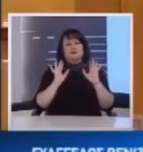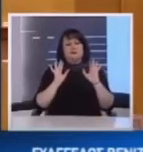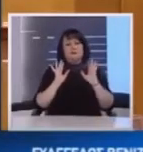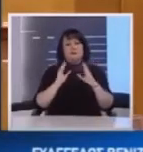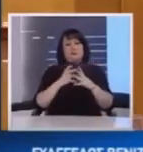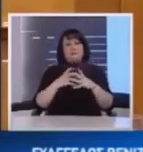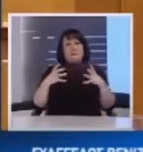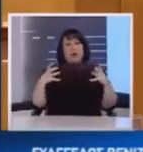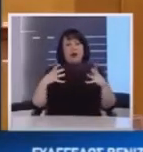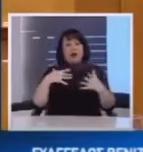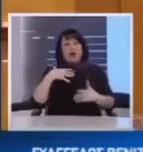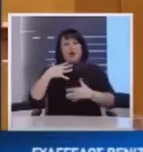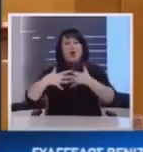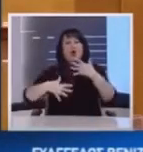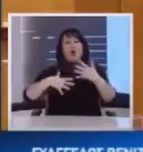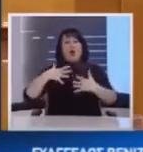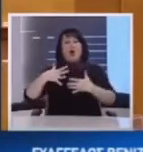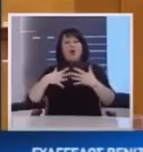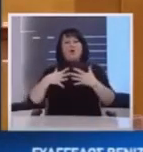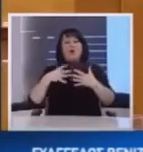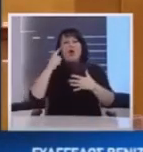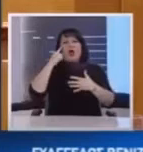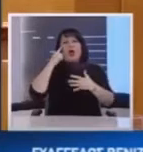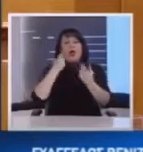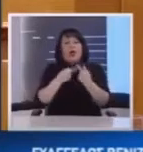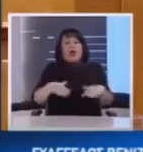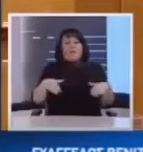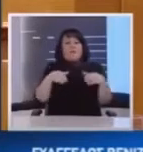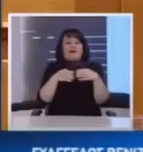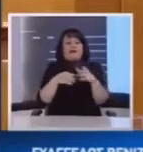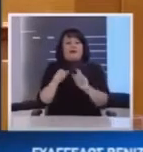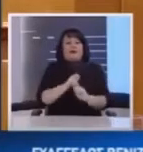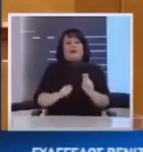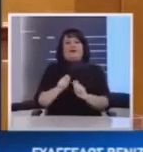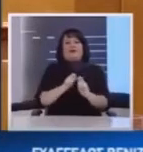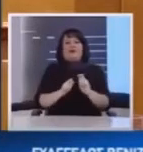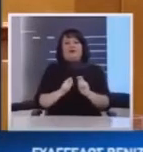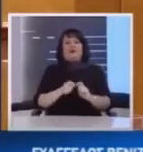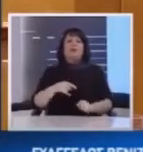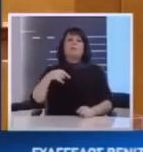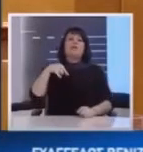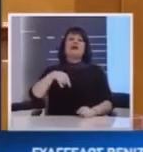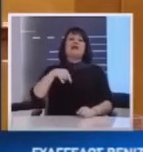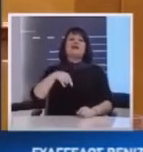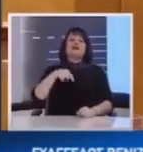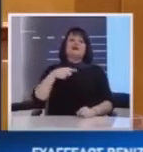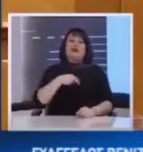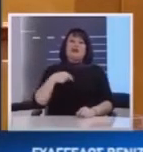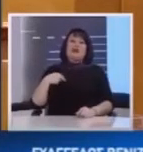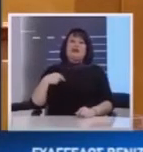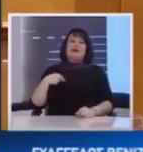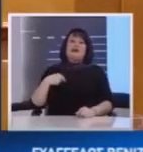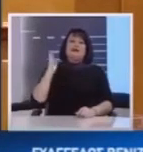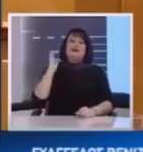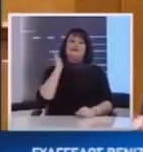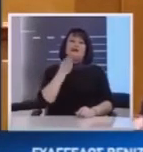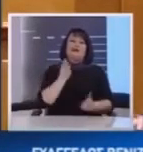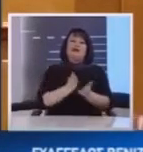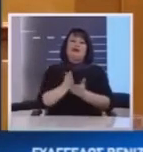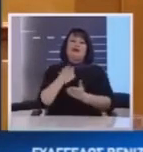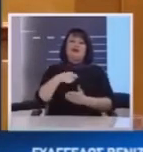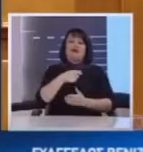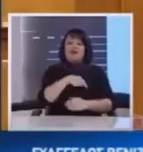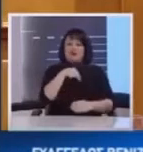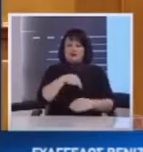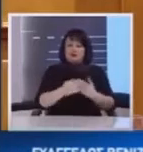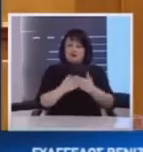γκρόσο της Επιτροπής. Λέει ο κύριος Παρασκευόπουλος, καθηγητής του ποινικού δικαίου και εισηγητής, σήμερα